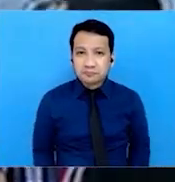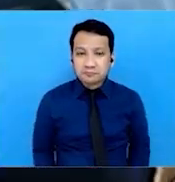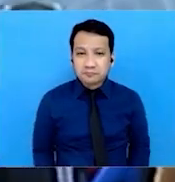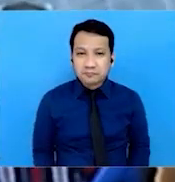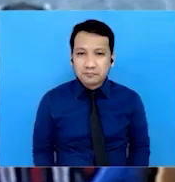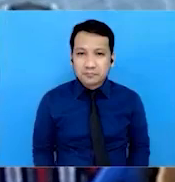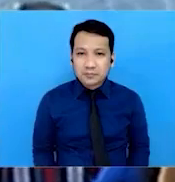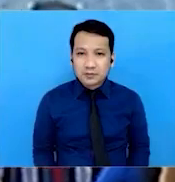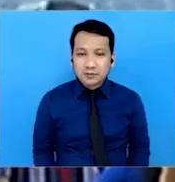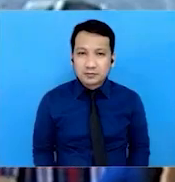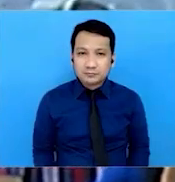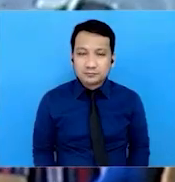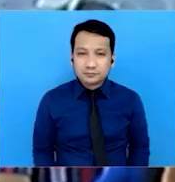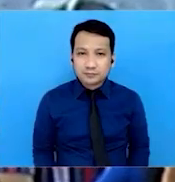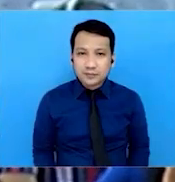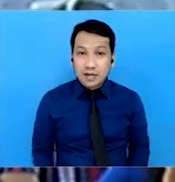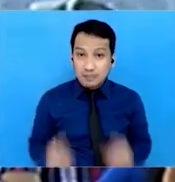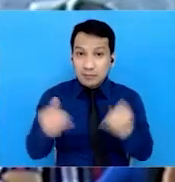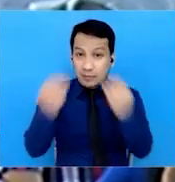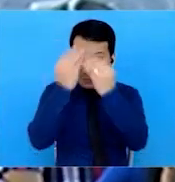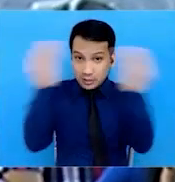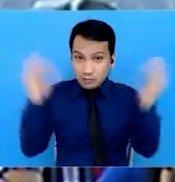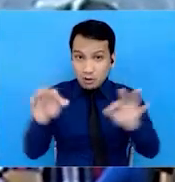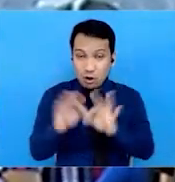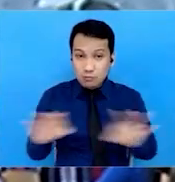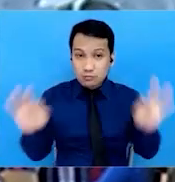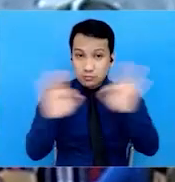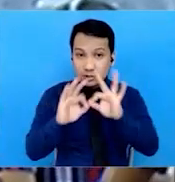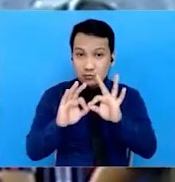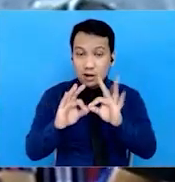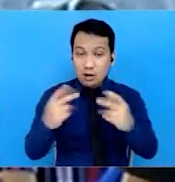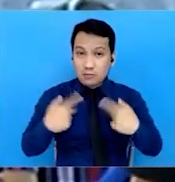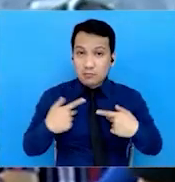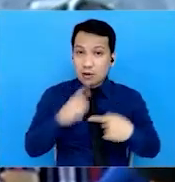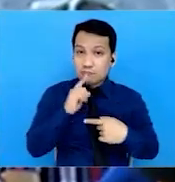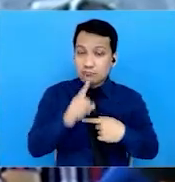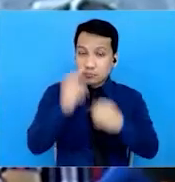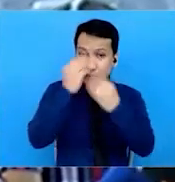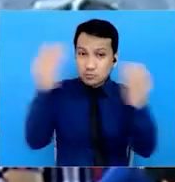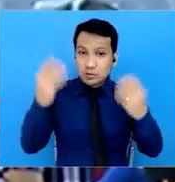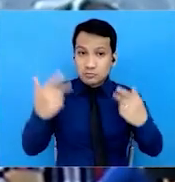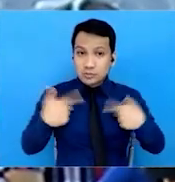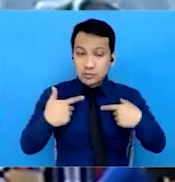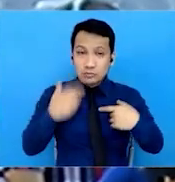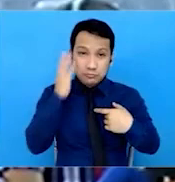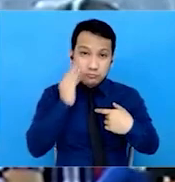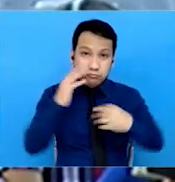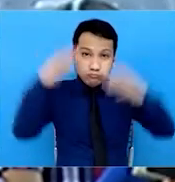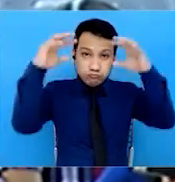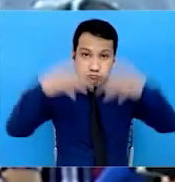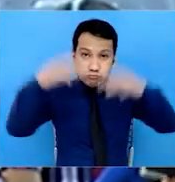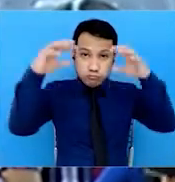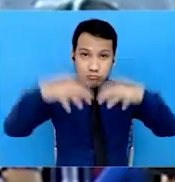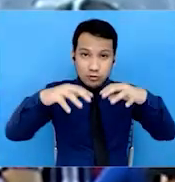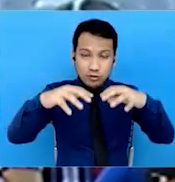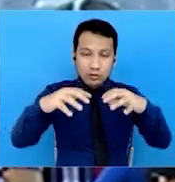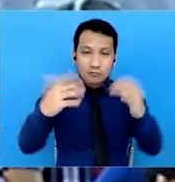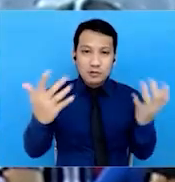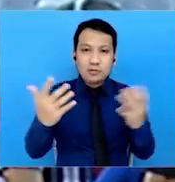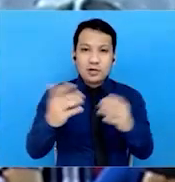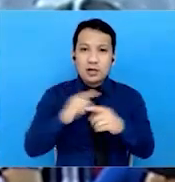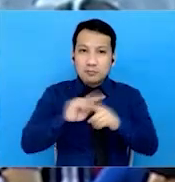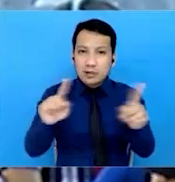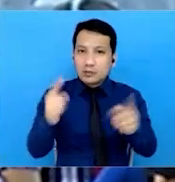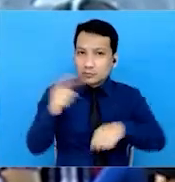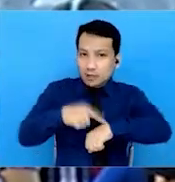Yes, Rapid Cheryl, sa ngayon nga ano, ay on and off yung pag-uulan na nararamdaman natin dito sa Quiapo area. Kaya naman may pagkakataon na